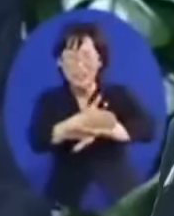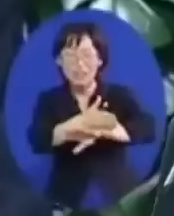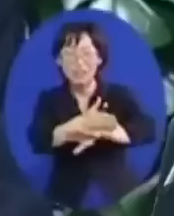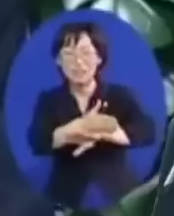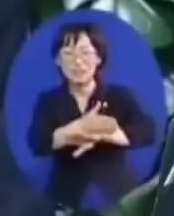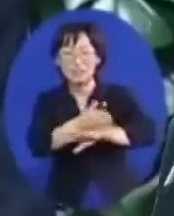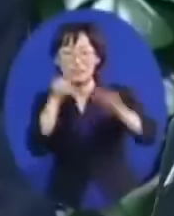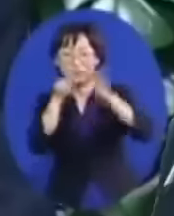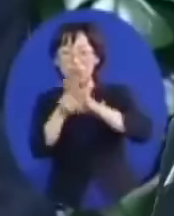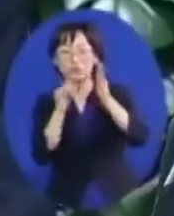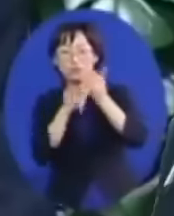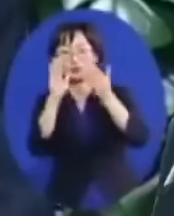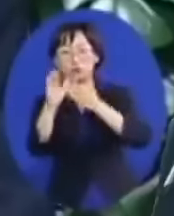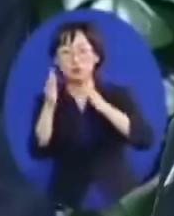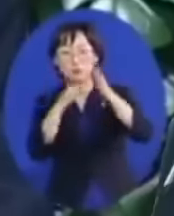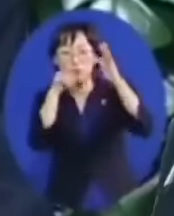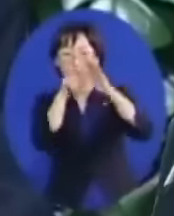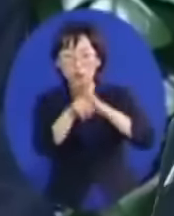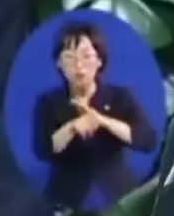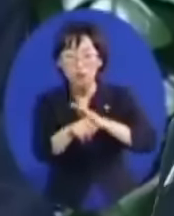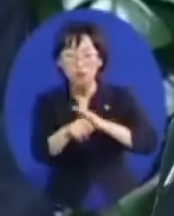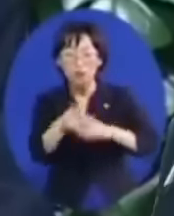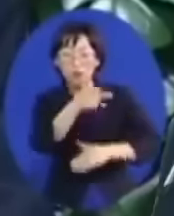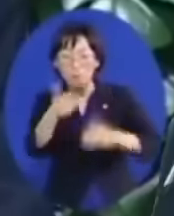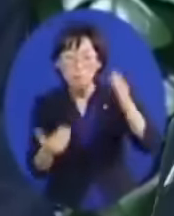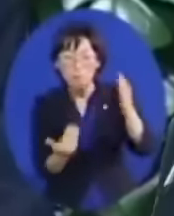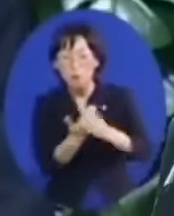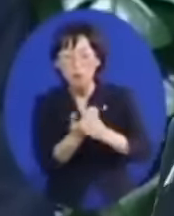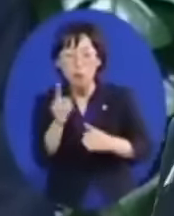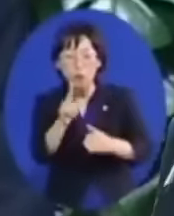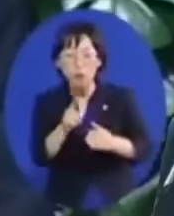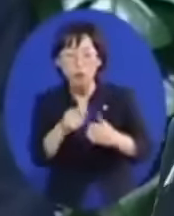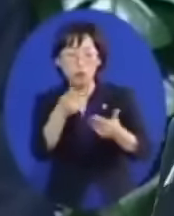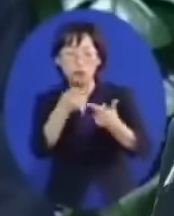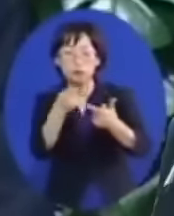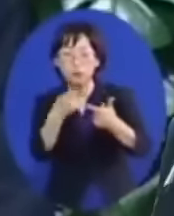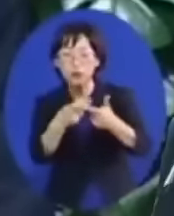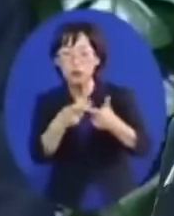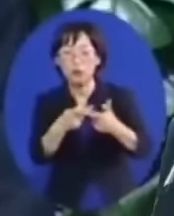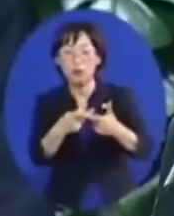큰일 났습니다. 둘째가 침대에 누워있는데 얼굴이 붉고